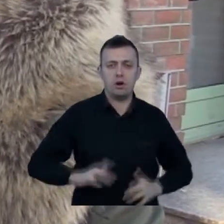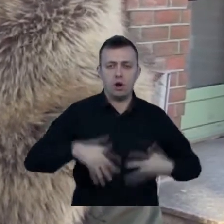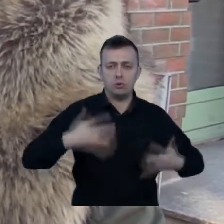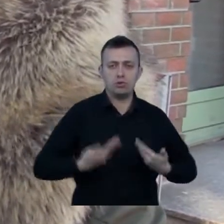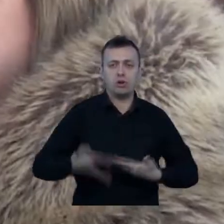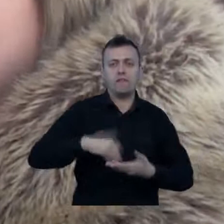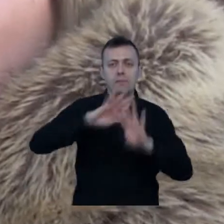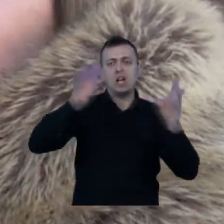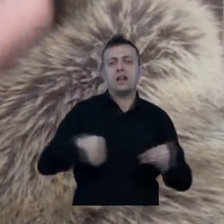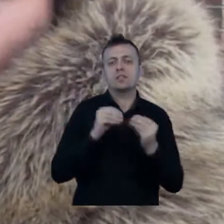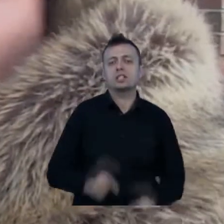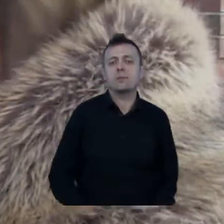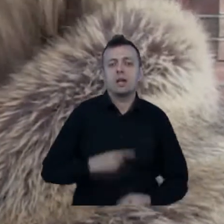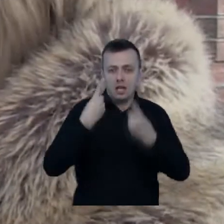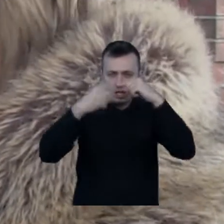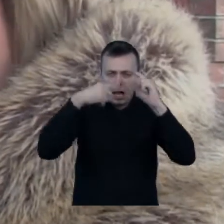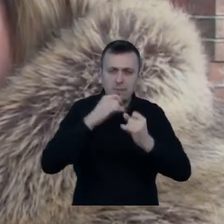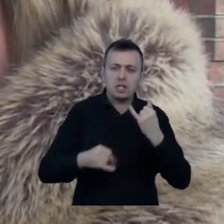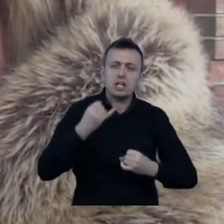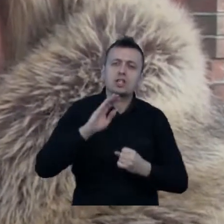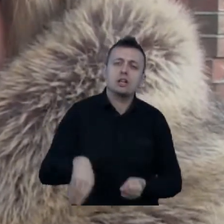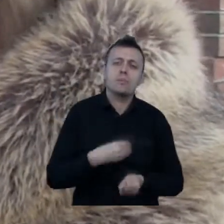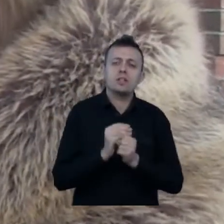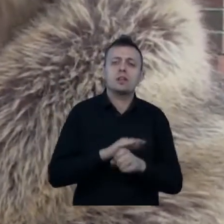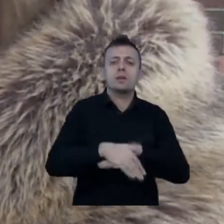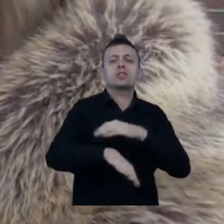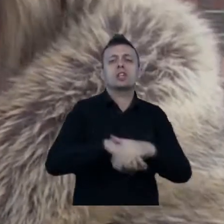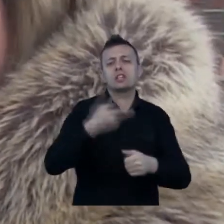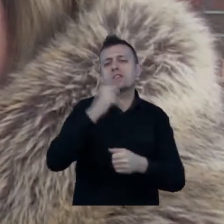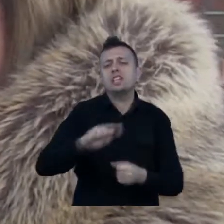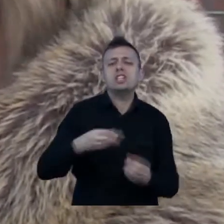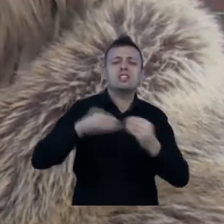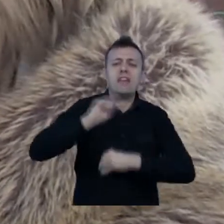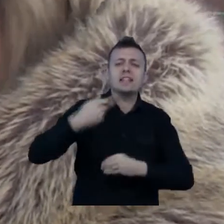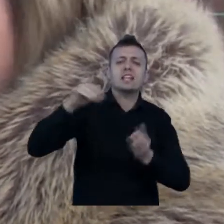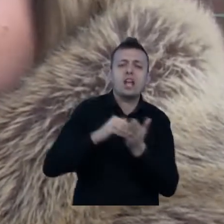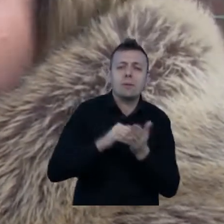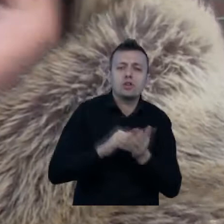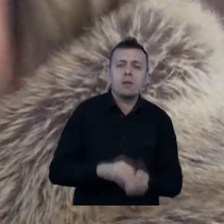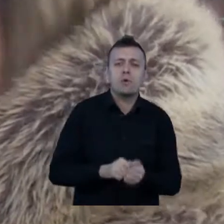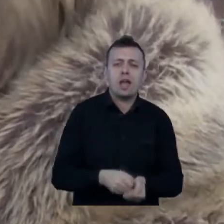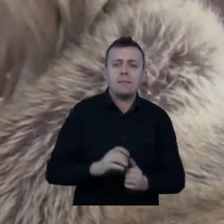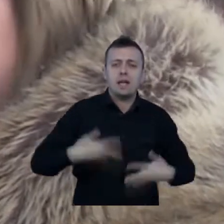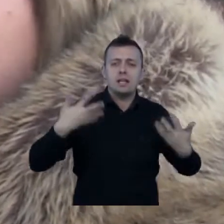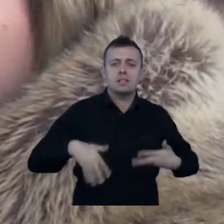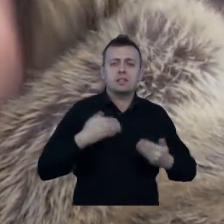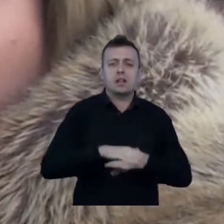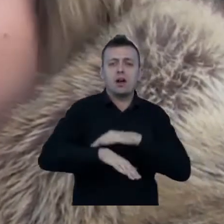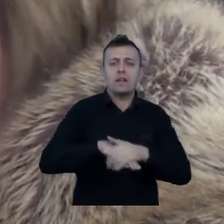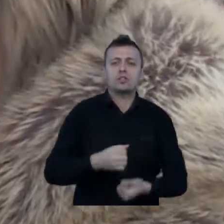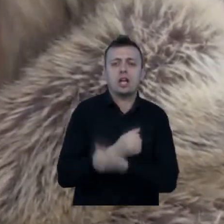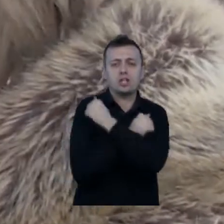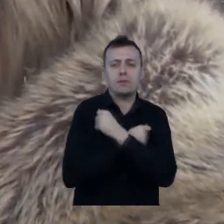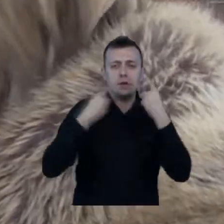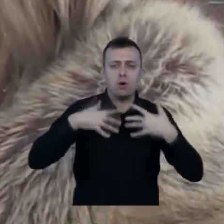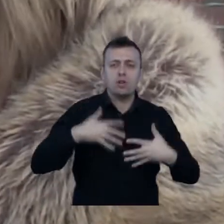czego bym sobie życzyła? Takiego spokoju chyba, zdrowia przede wszystkim. Myślę, że jeżeli będziemy szczęśliwi, to nic do szczęścia więcej nam nie